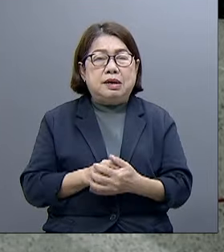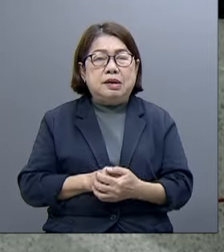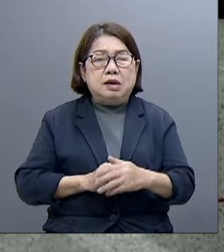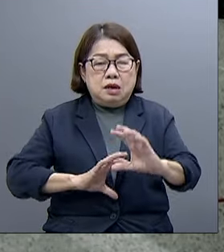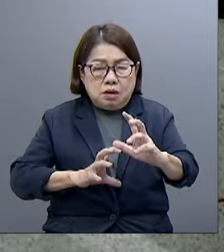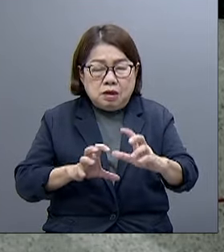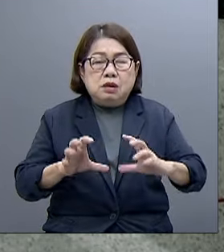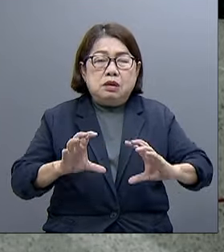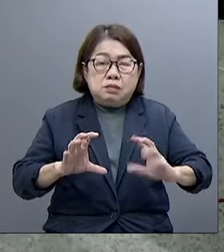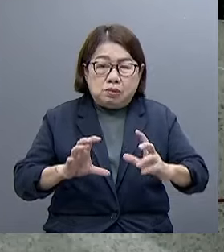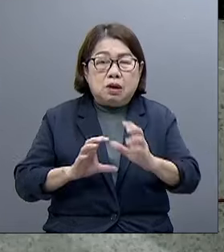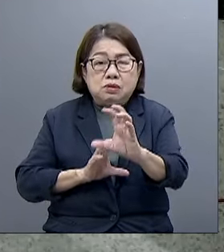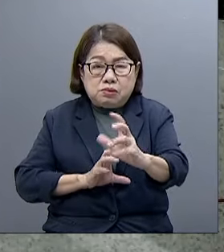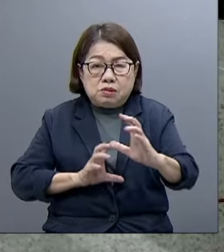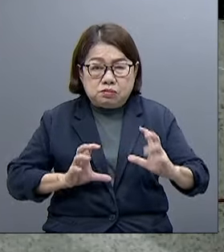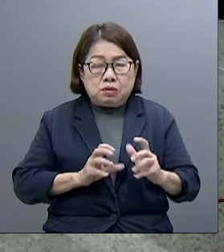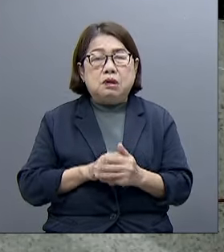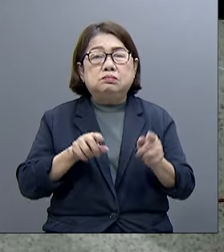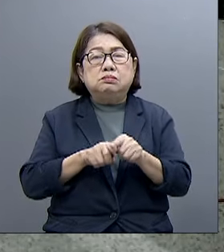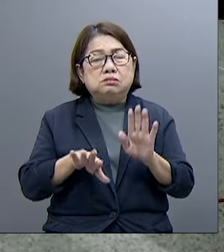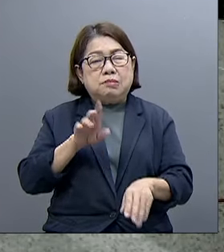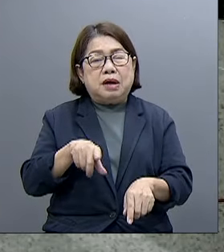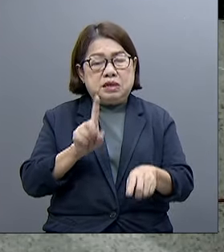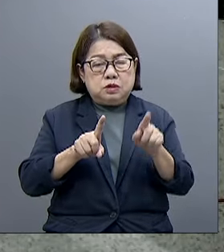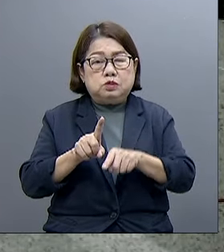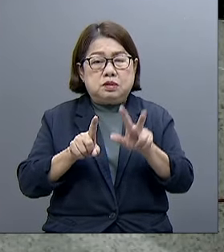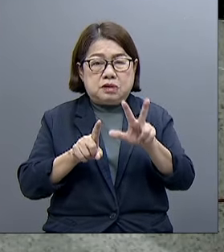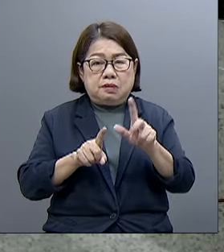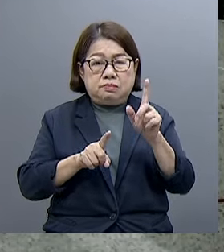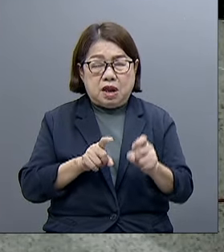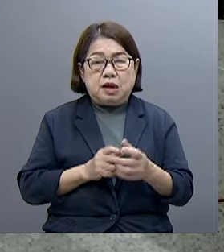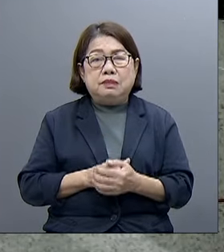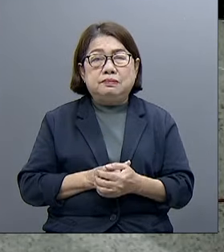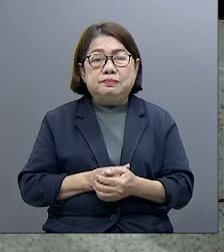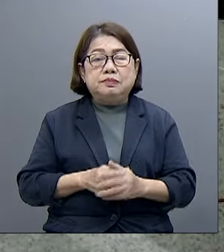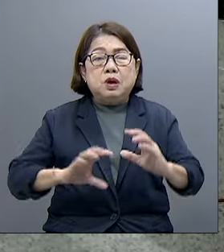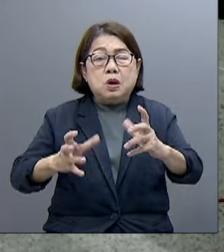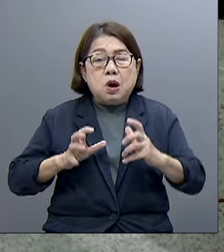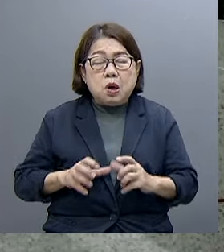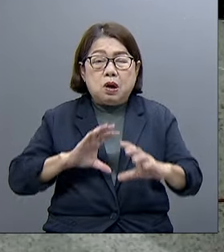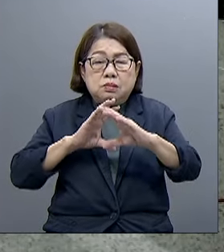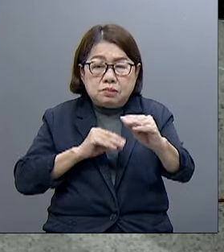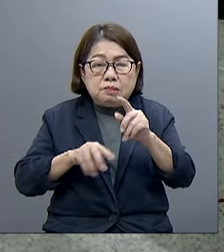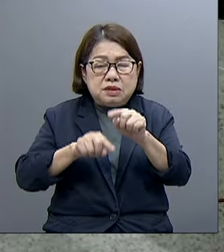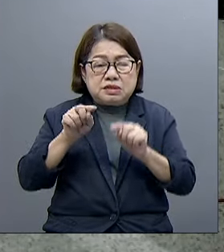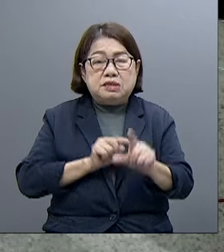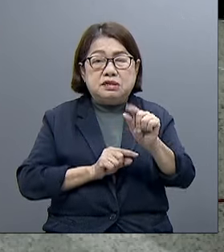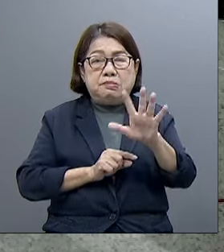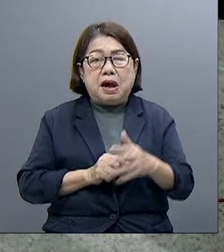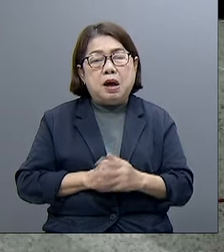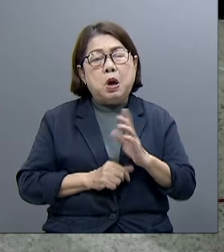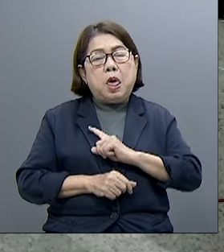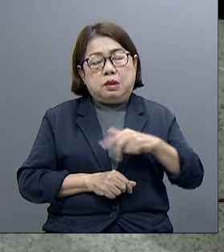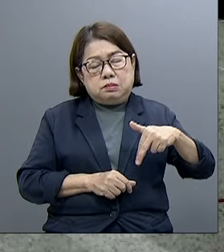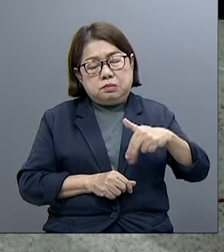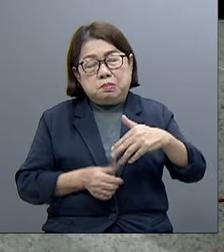3ล้อคิดเป็นกว่า1ใน3ของยอดผู้เสียชีวิตทั้งหมดตามมาด้วยรถ4ล้ออยู่ที่ร้อยละ25ค่ะคนเดินถนนร้อย